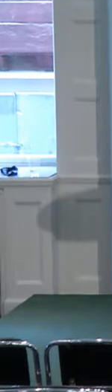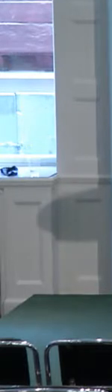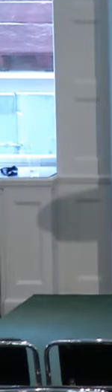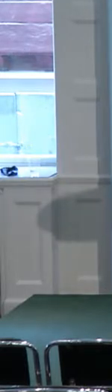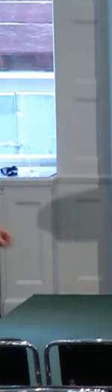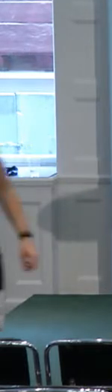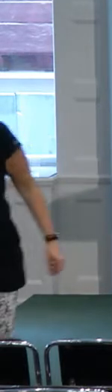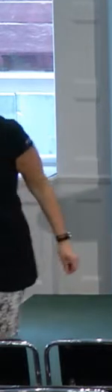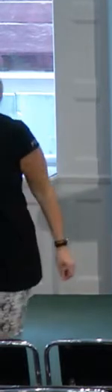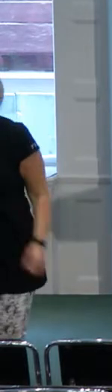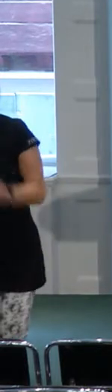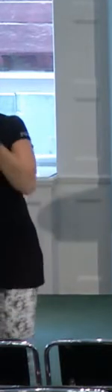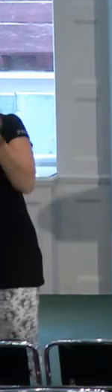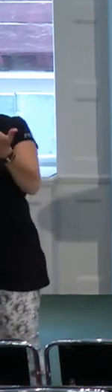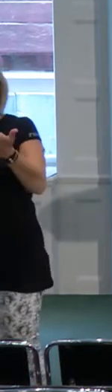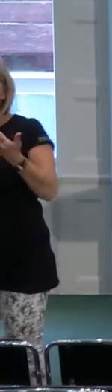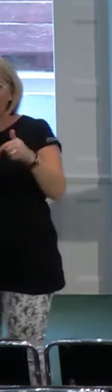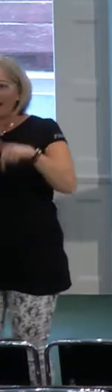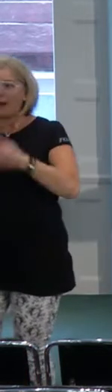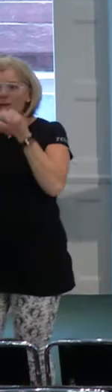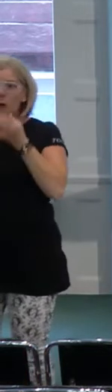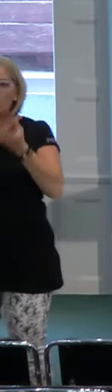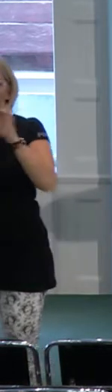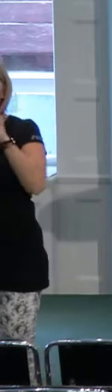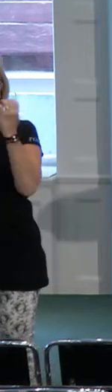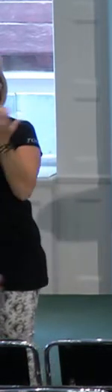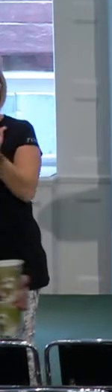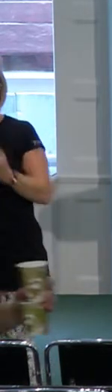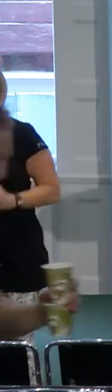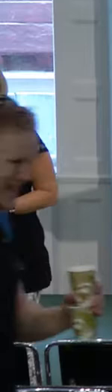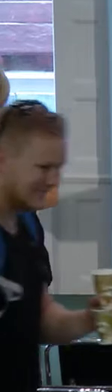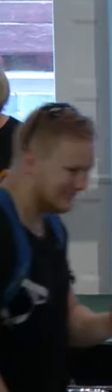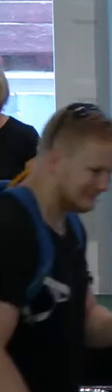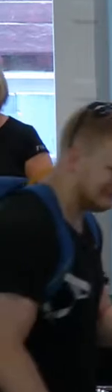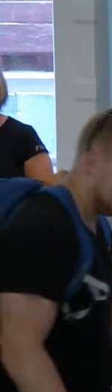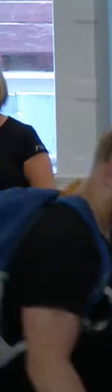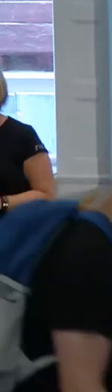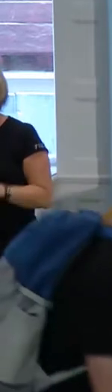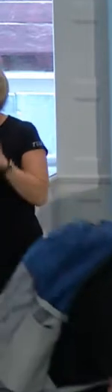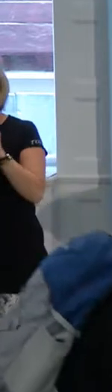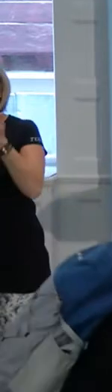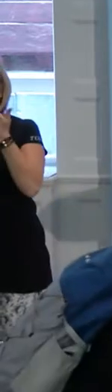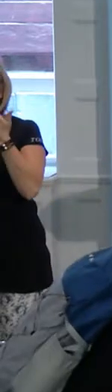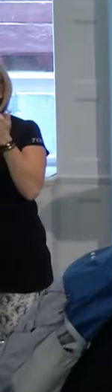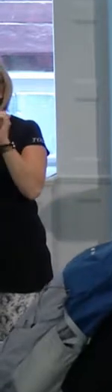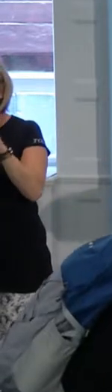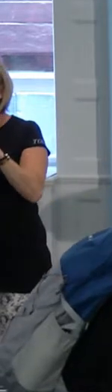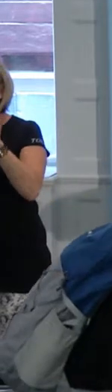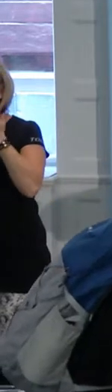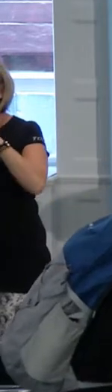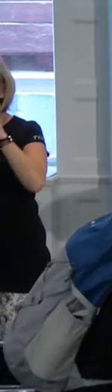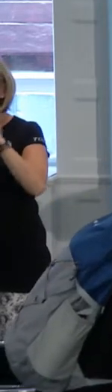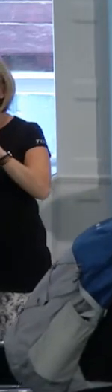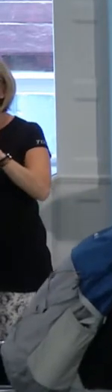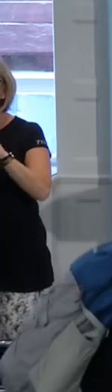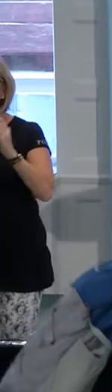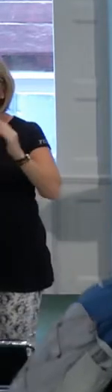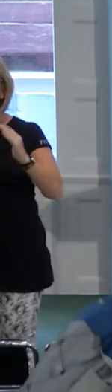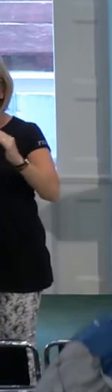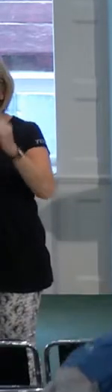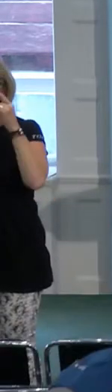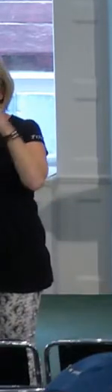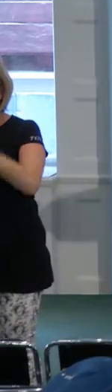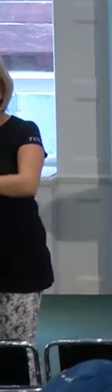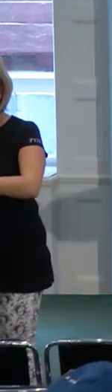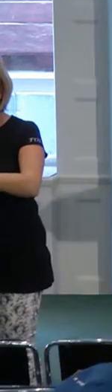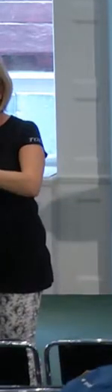Varmt välkomna till det här frukostseminariet. Vi ska prata ungdomars ökande psykiska ohälsa.